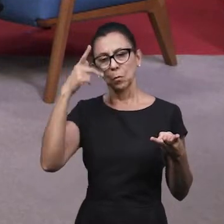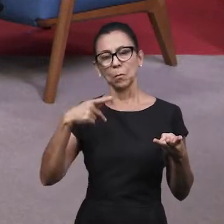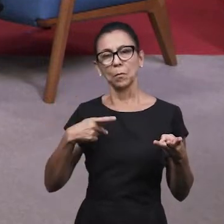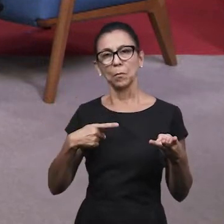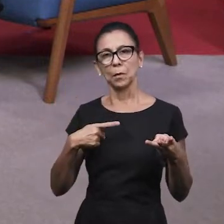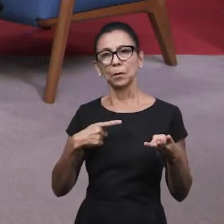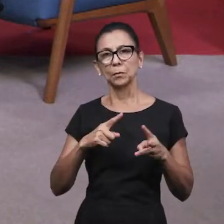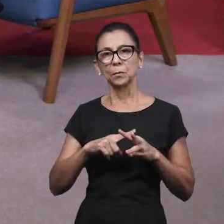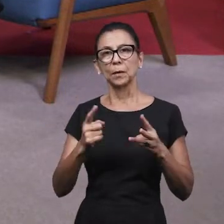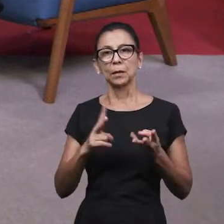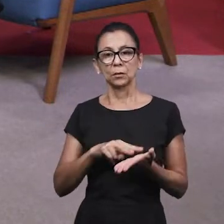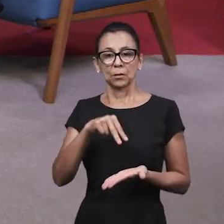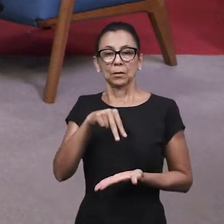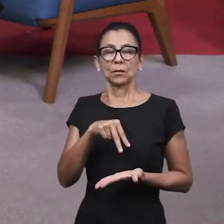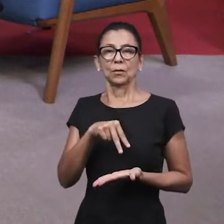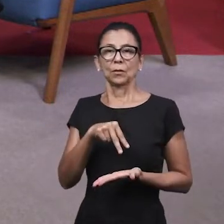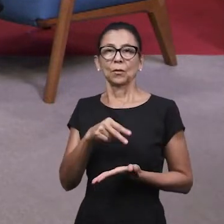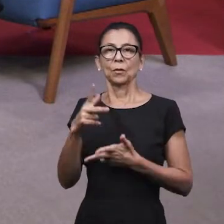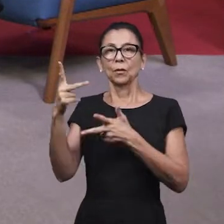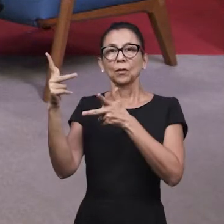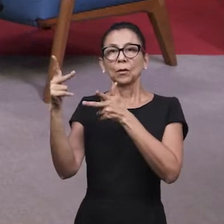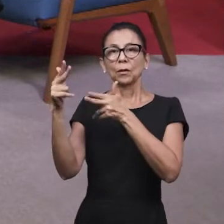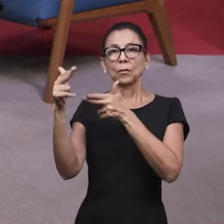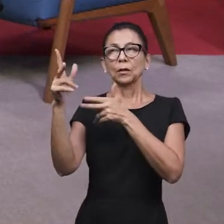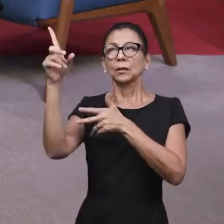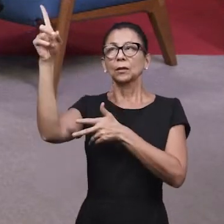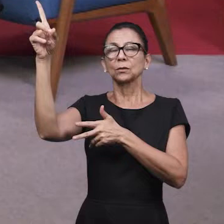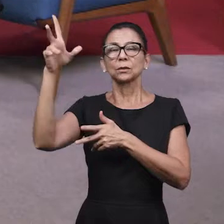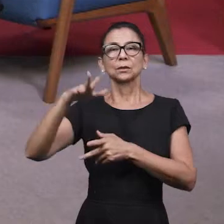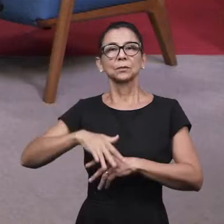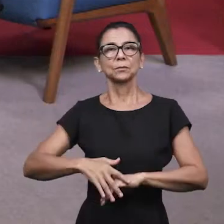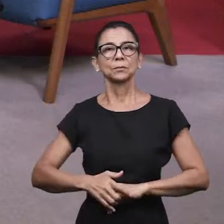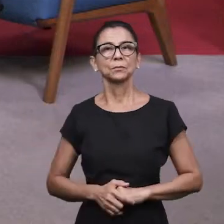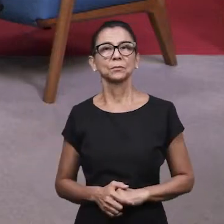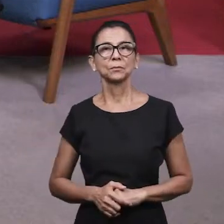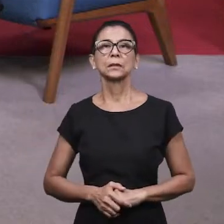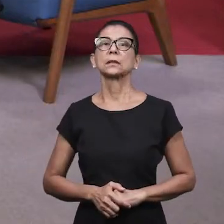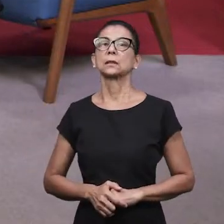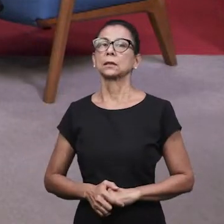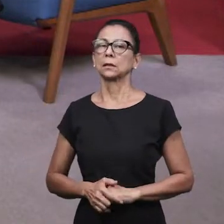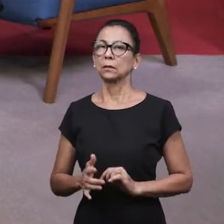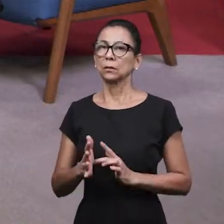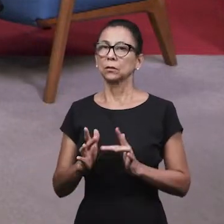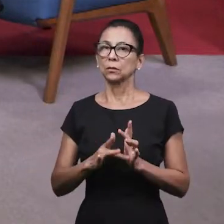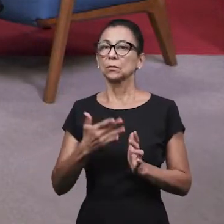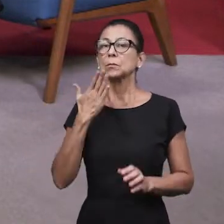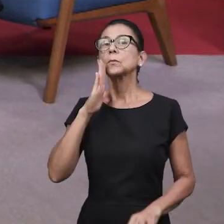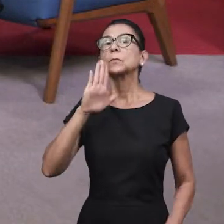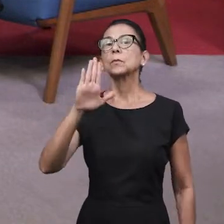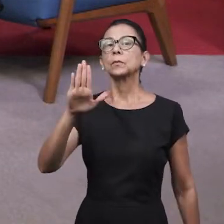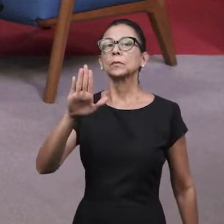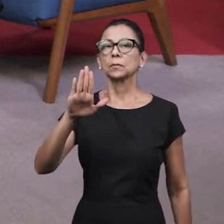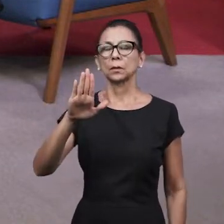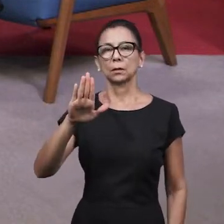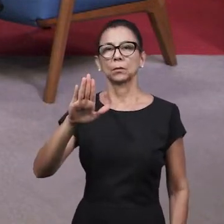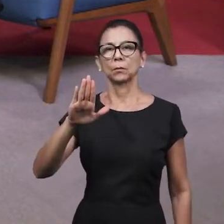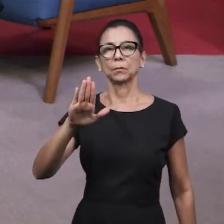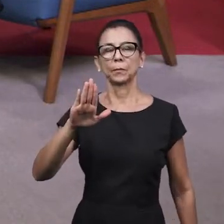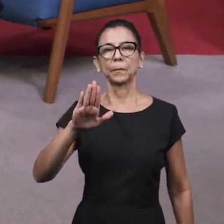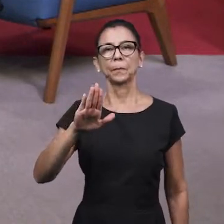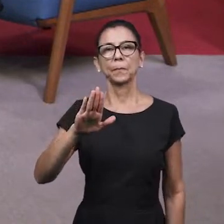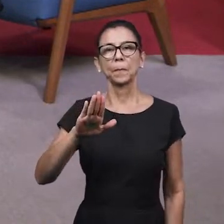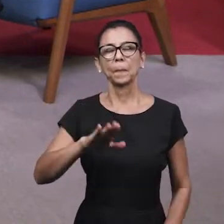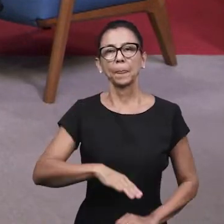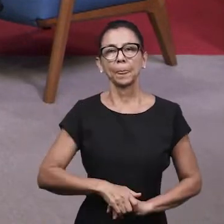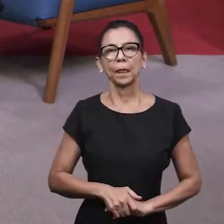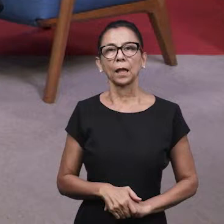Il a donné cette promesse. C'est lui qui sera en lui. La mort